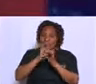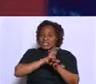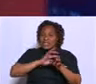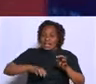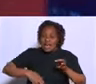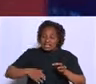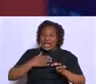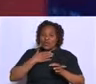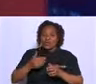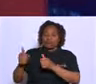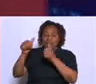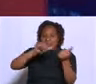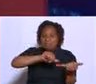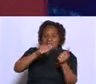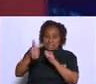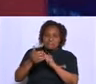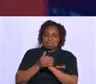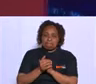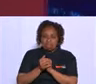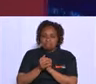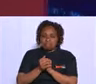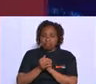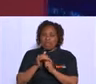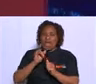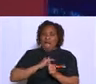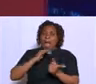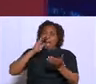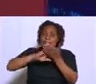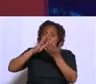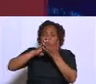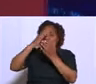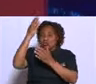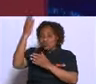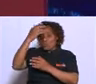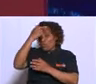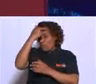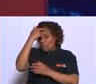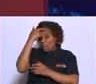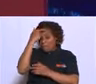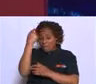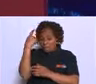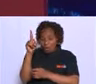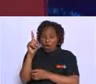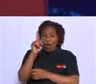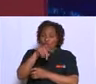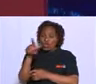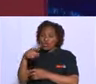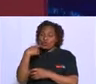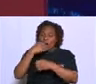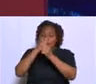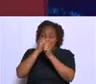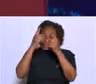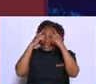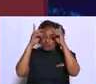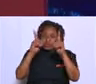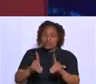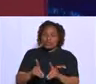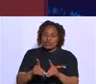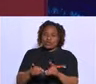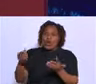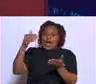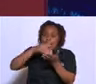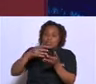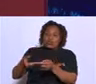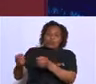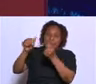ambao wameshapokea ujumbe na wako tayari kubatizwa. I praise you for those who have made a decision to be rebaptized.